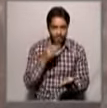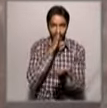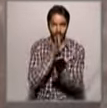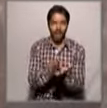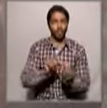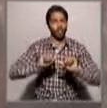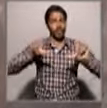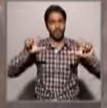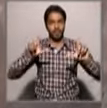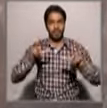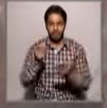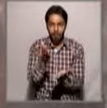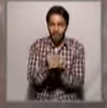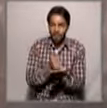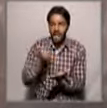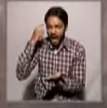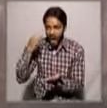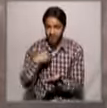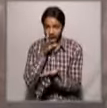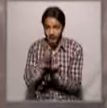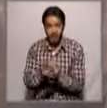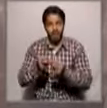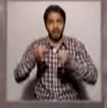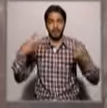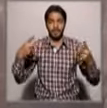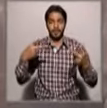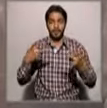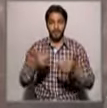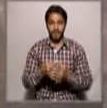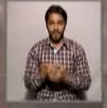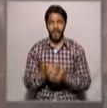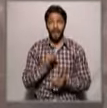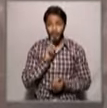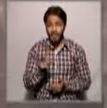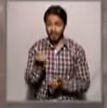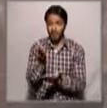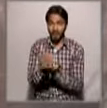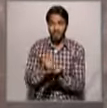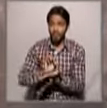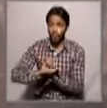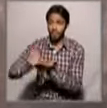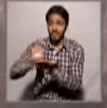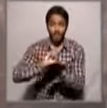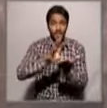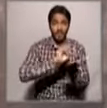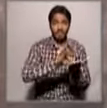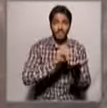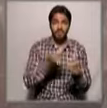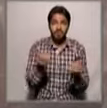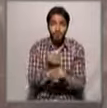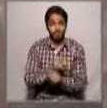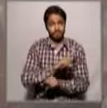مجرد ان حصل نوع من التوارث كل واحد عرف حقه، يطالب بقى بقيمه مقسم قيمة المقسم دي بيعملها واحد